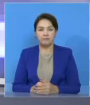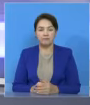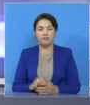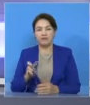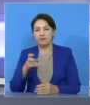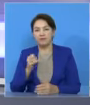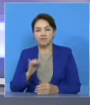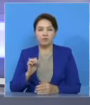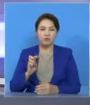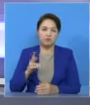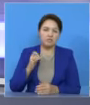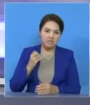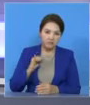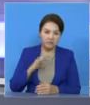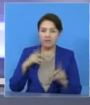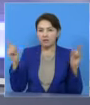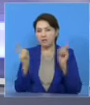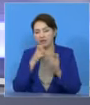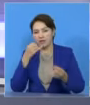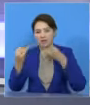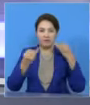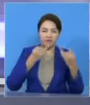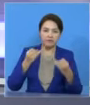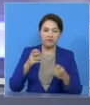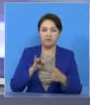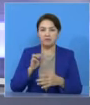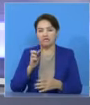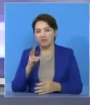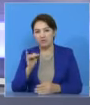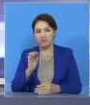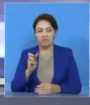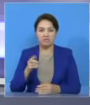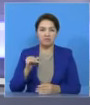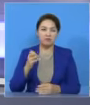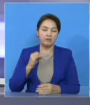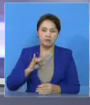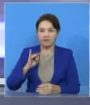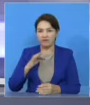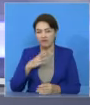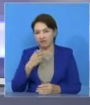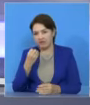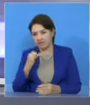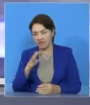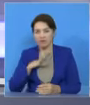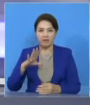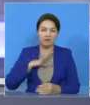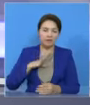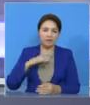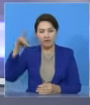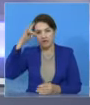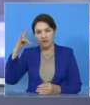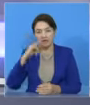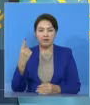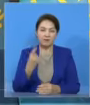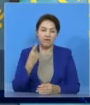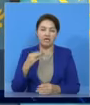Председатель Мажилиса Нурлан Нигматуллин провел переговоры со спикером Мили Меджлиса Азербайджана Сагибой Гафаровой, находящейся в Казахстане